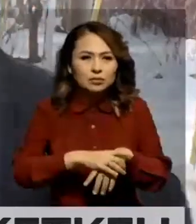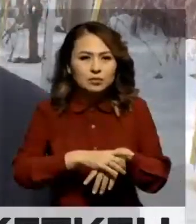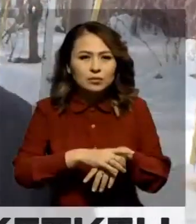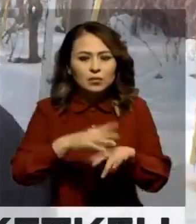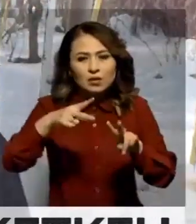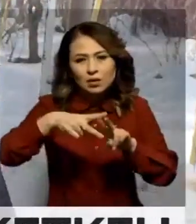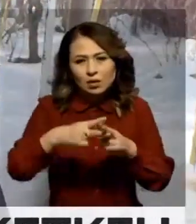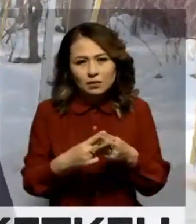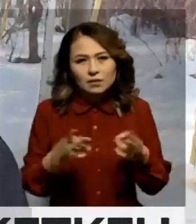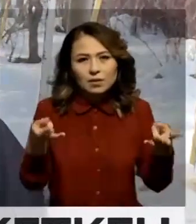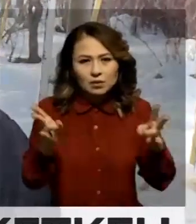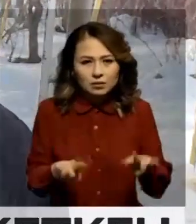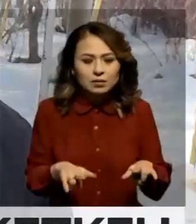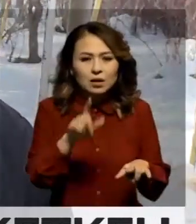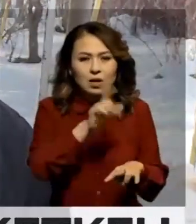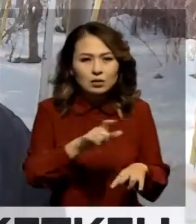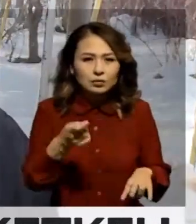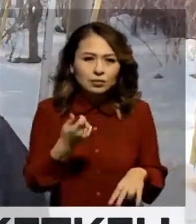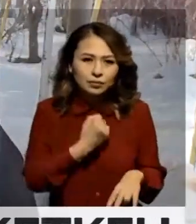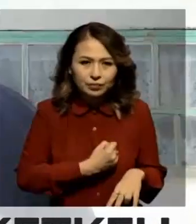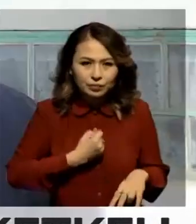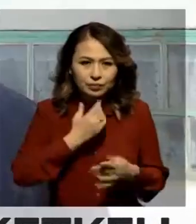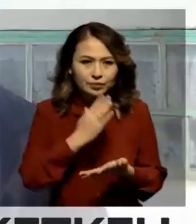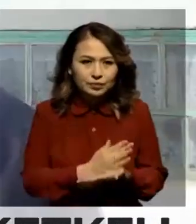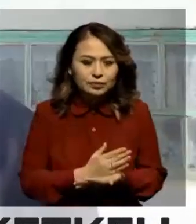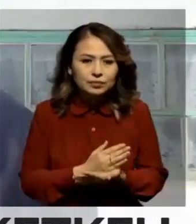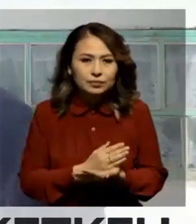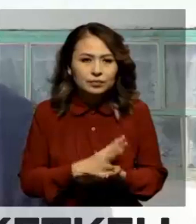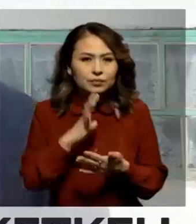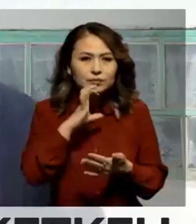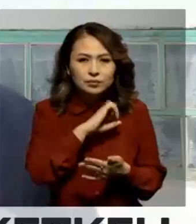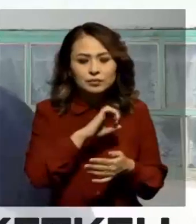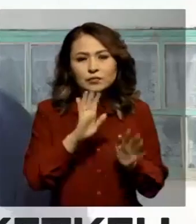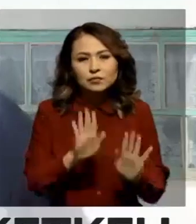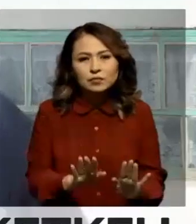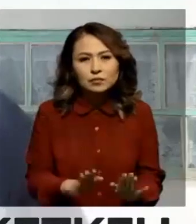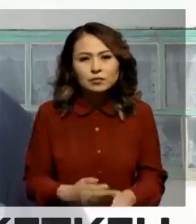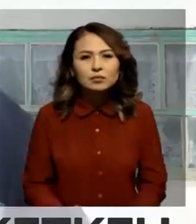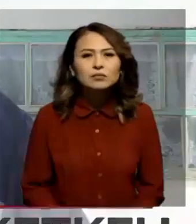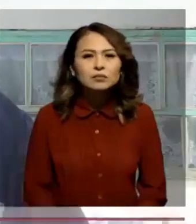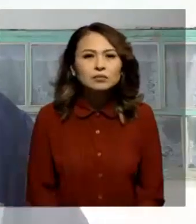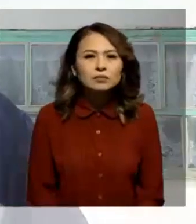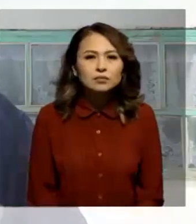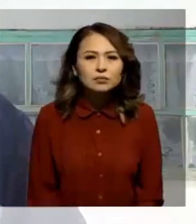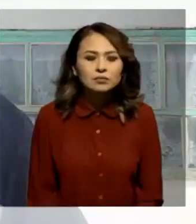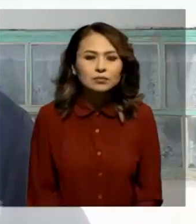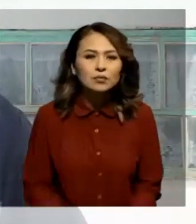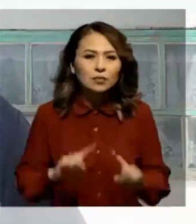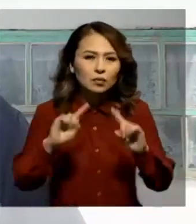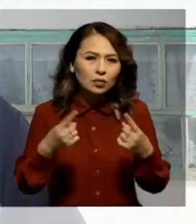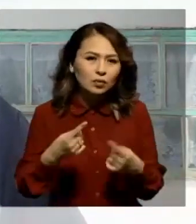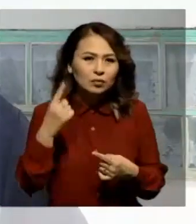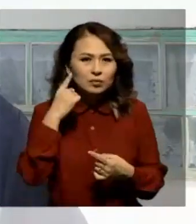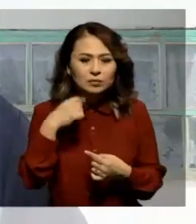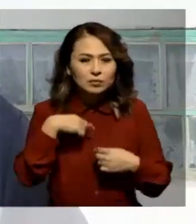ортада қалғанда қадым-қадым бірдей налиды ғой. Ұрланды деген болды, иә. Ұсталыпты деді. Или ұсталған